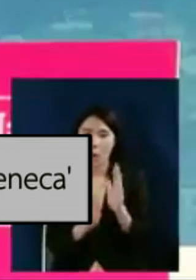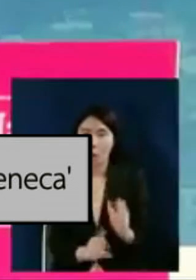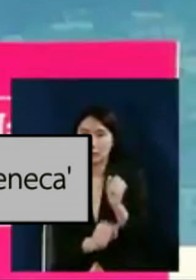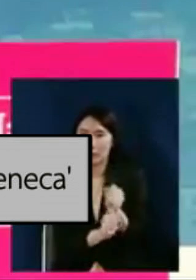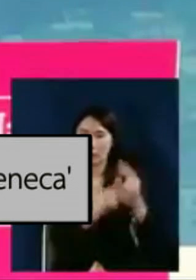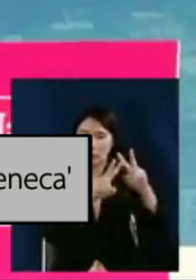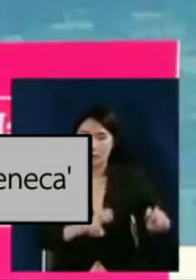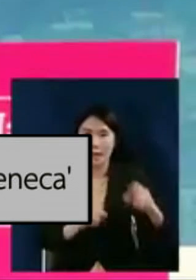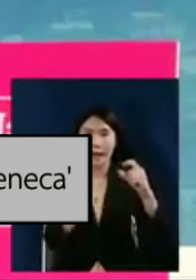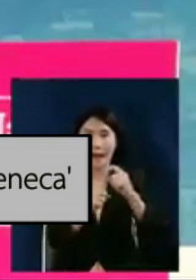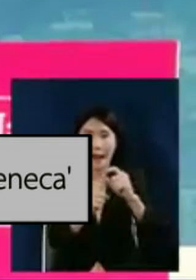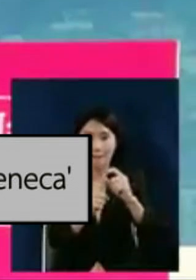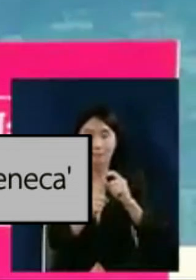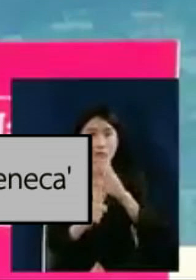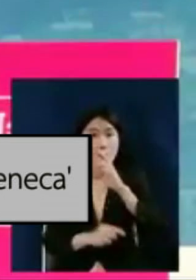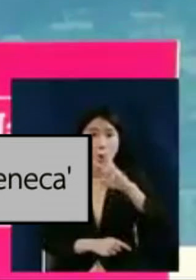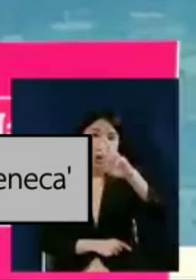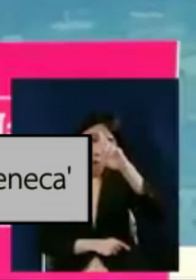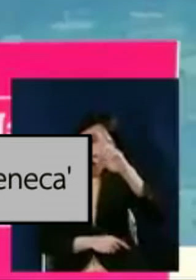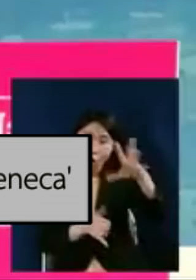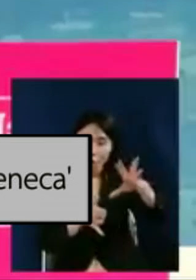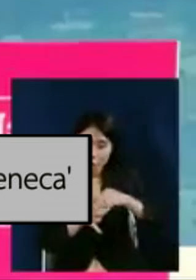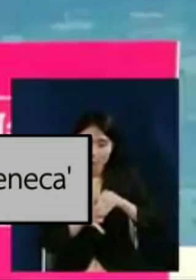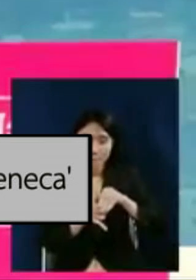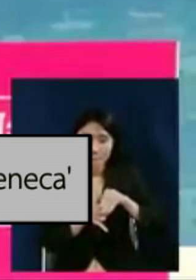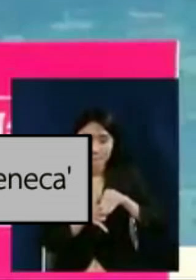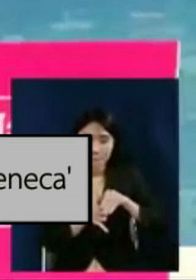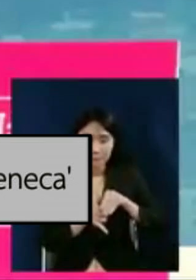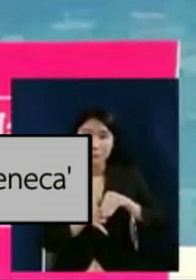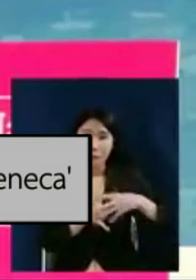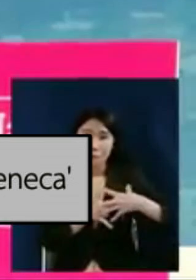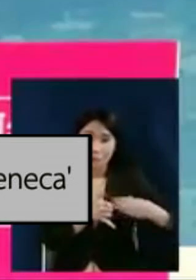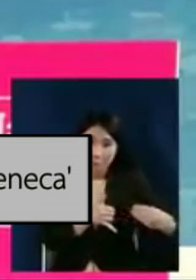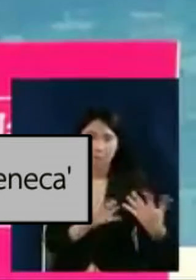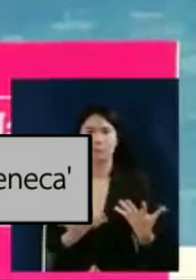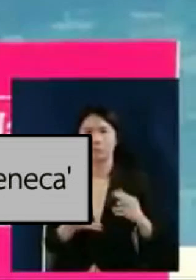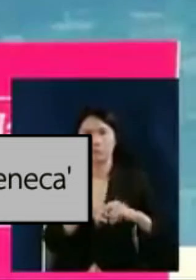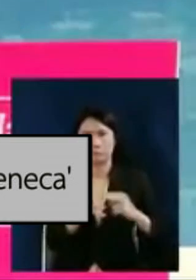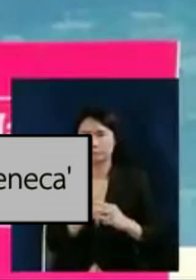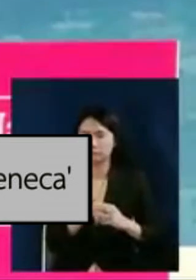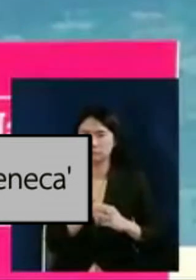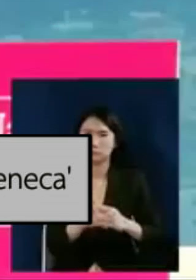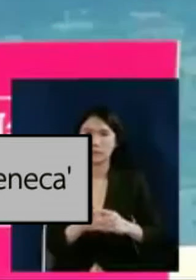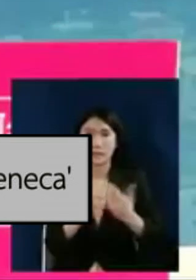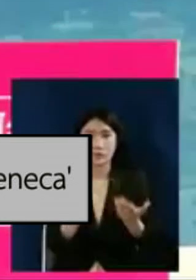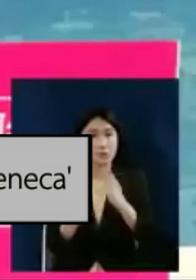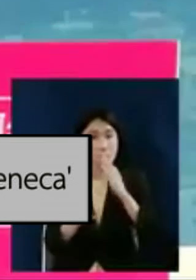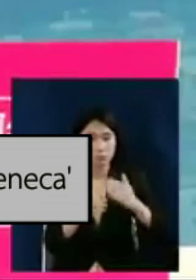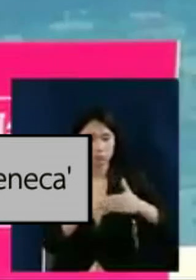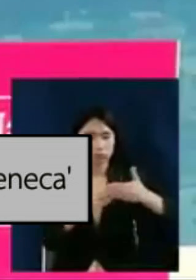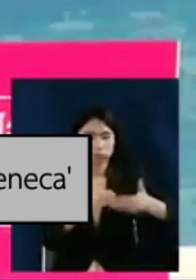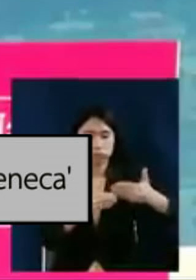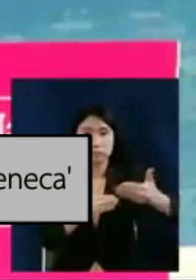อันนี้ก็มีช่วงนึงที่คุณหมอยงเนี่ยเปรียบเทียบเฉพาะ 2ตัวที่เรานำเข้ามาทั้งในส่วนของที่โนแบคใช่มั้ยฮะแล้วก็ทางด้านของ